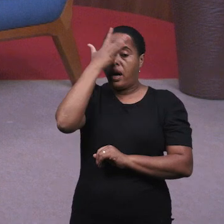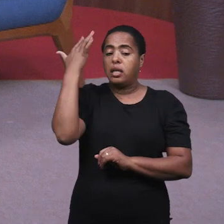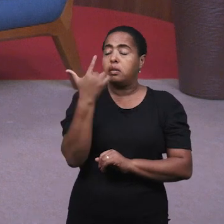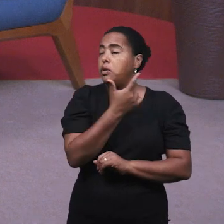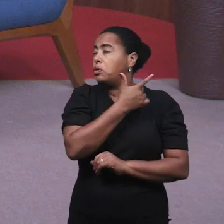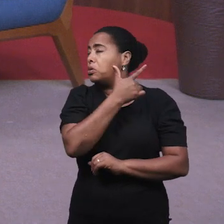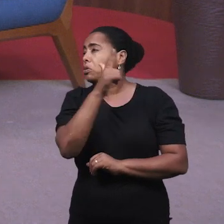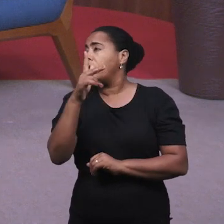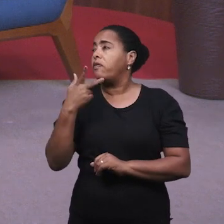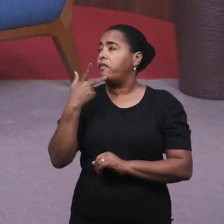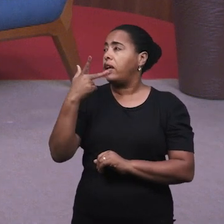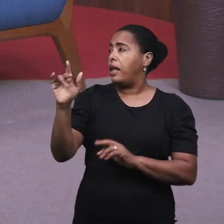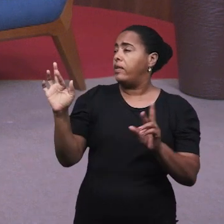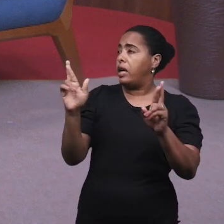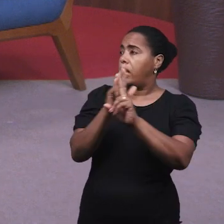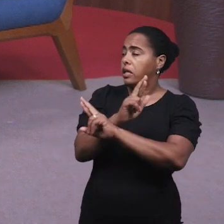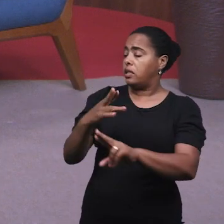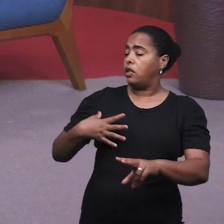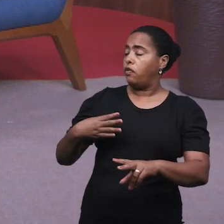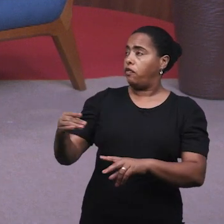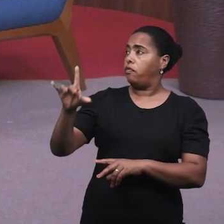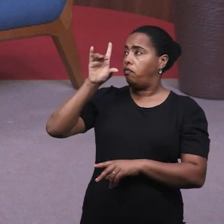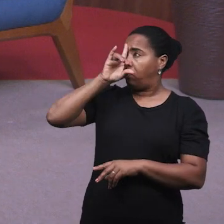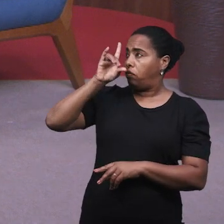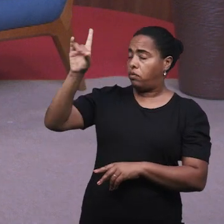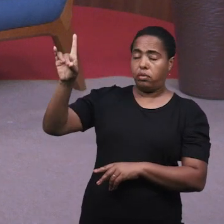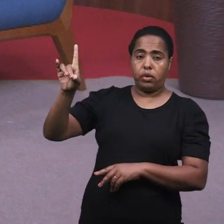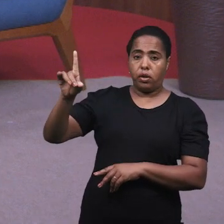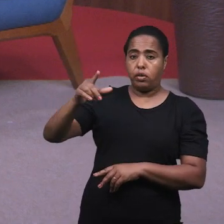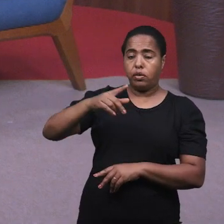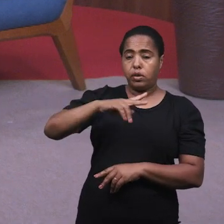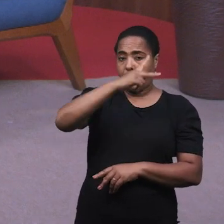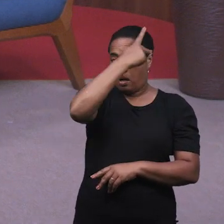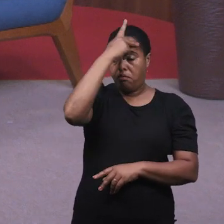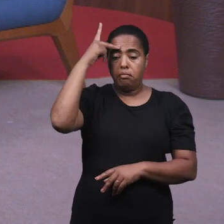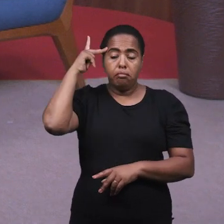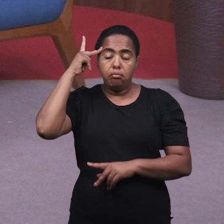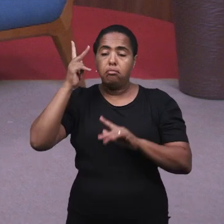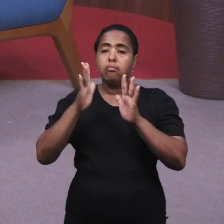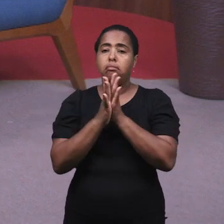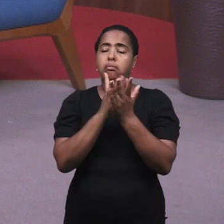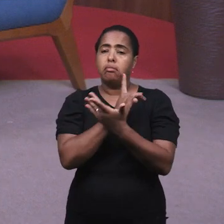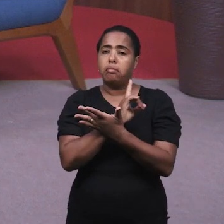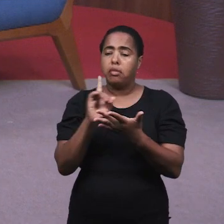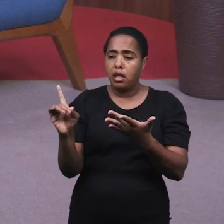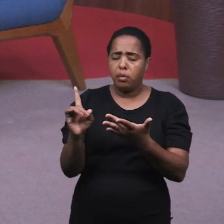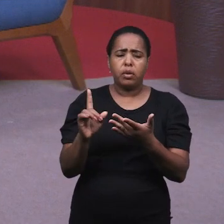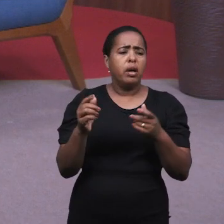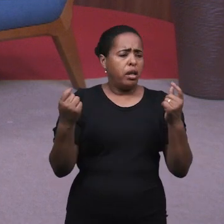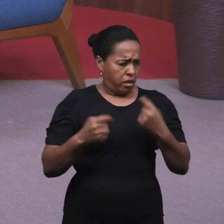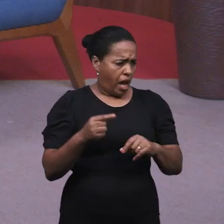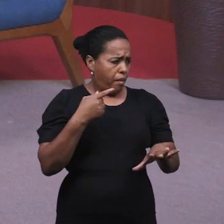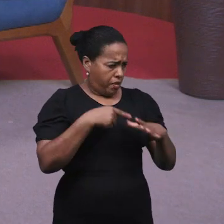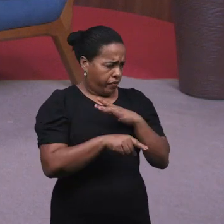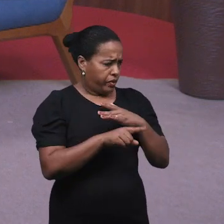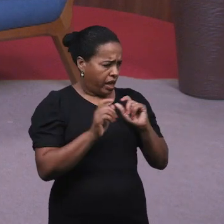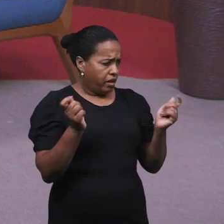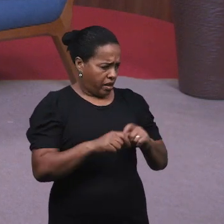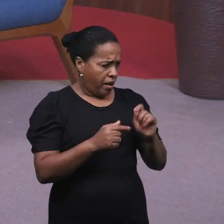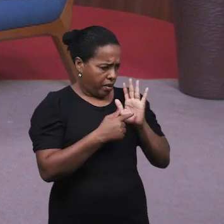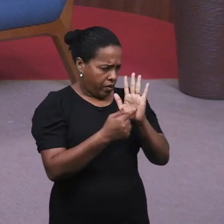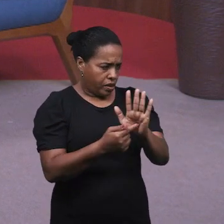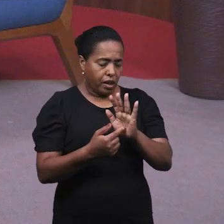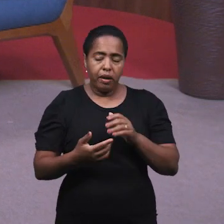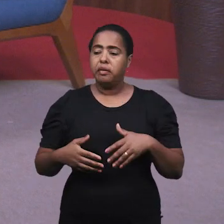hommes disaient à propos du Fils de l'homme, qui étaient des personnages bibliques. Est-ce que vous pouvez parler un petit